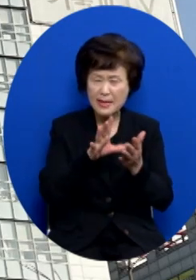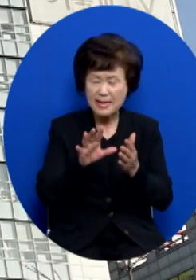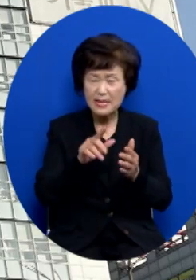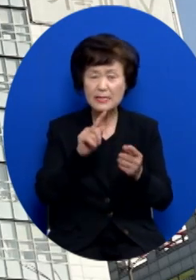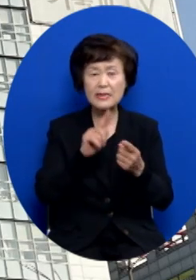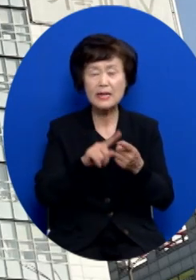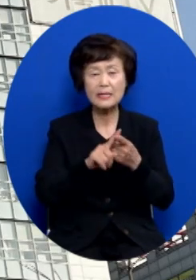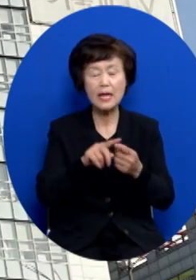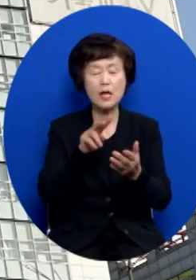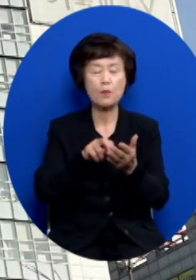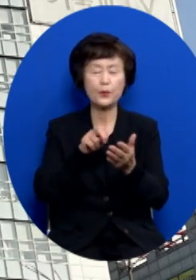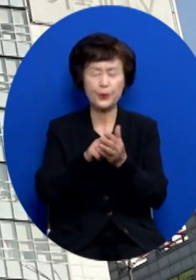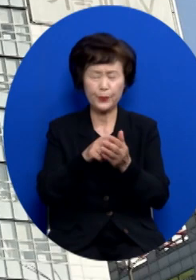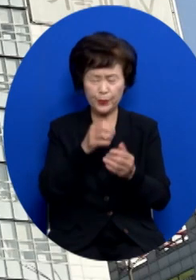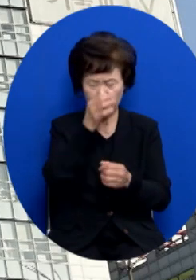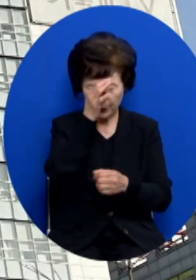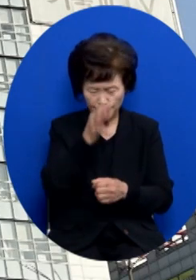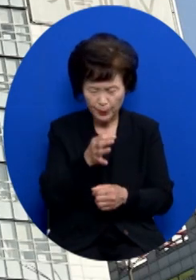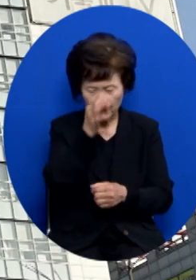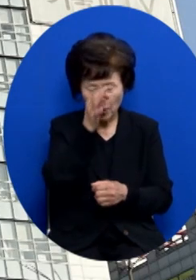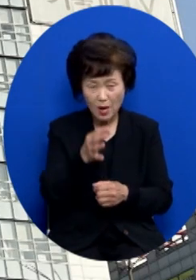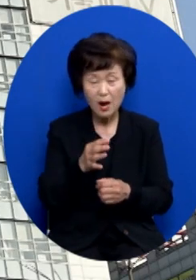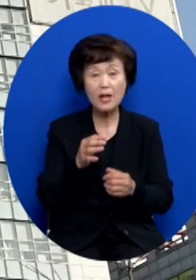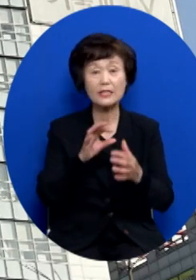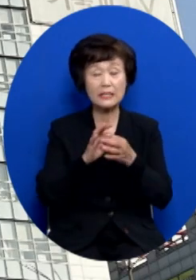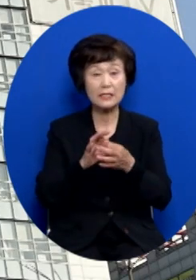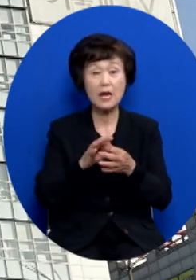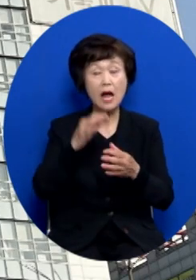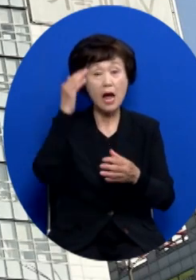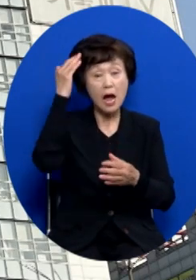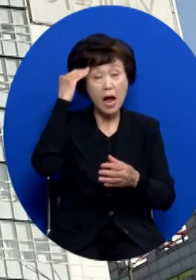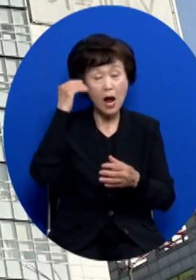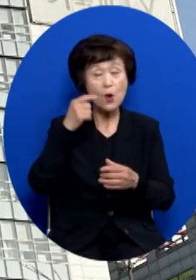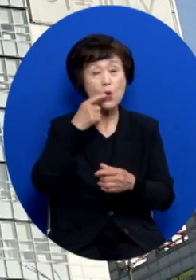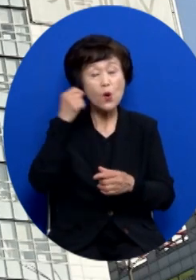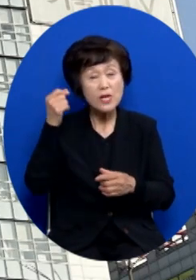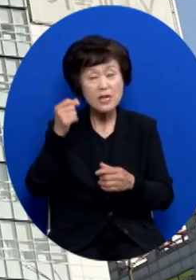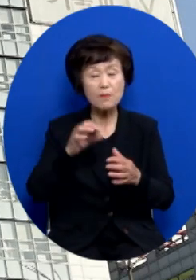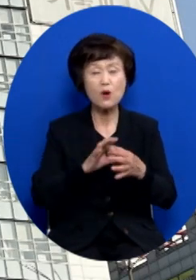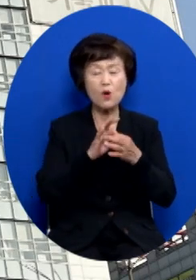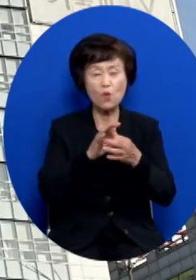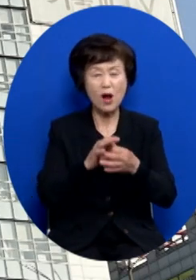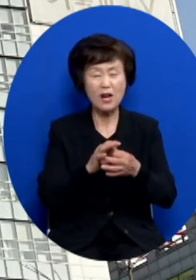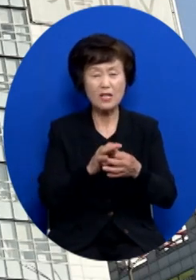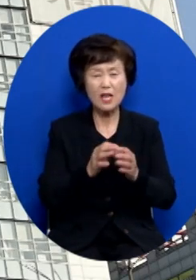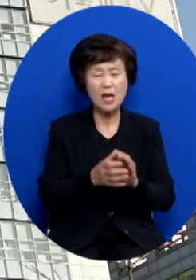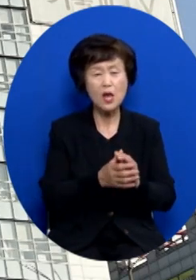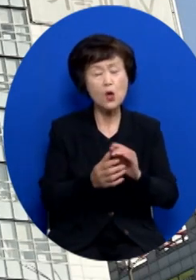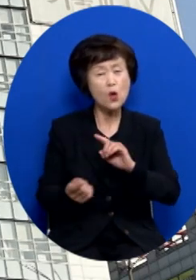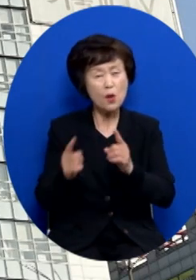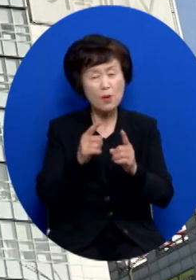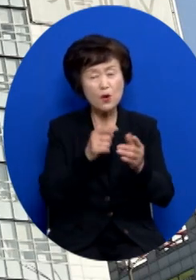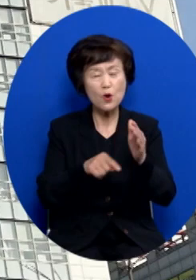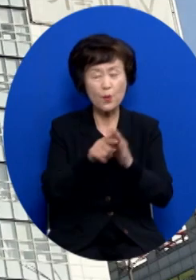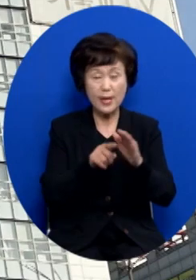피해자들에게 무릎 꿇고 사죄하는 등 한일관계 회복에 앞장서면서 일본 기독교의 양심이라고 불렸던